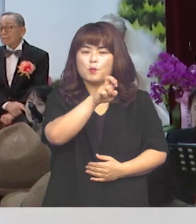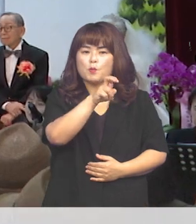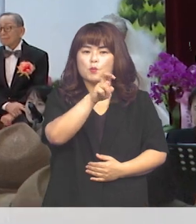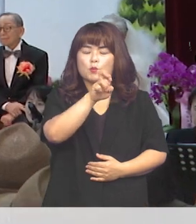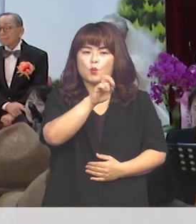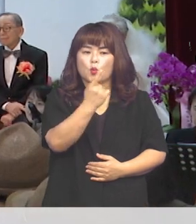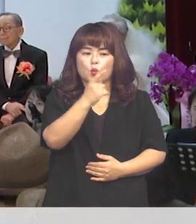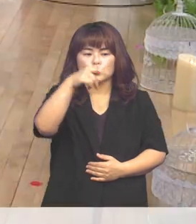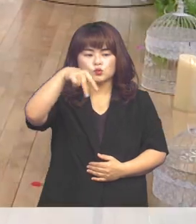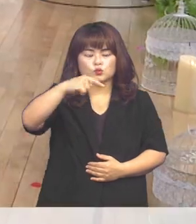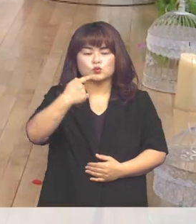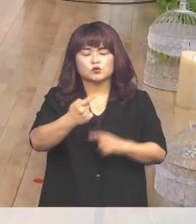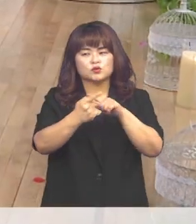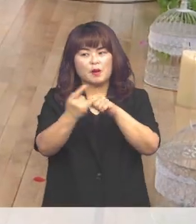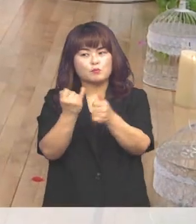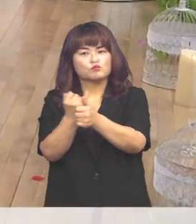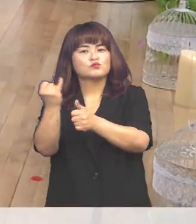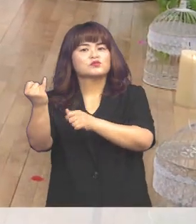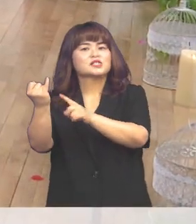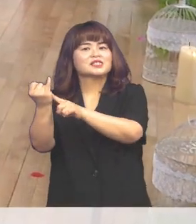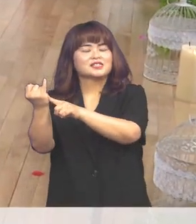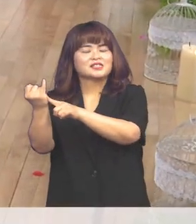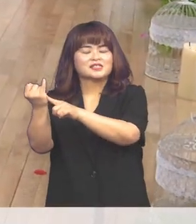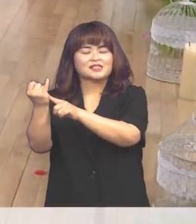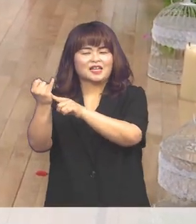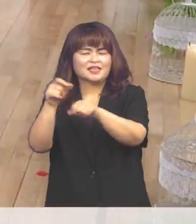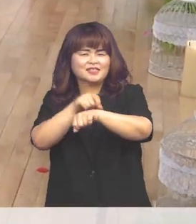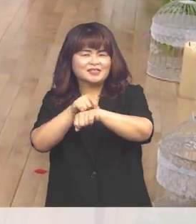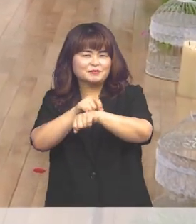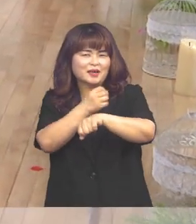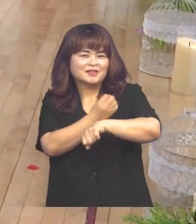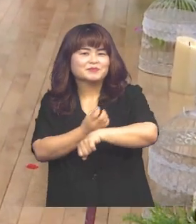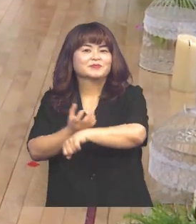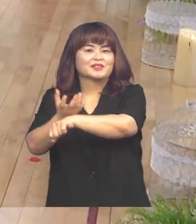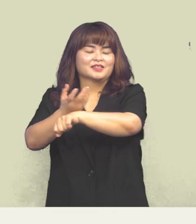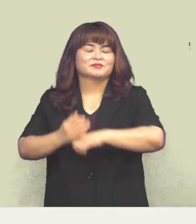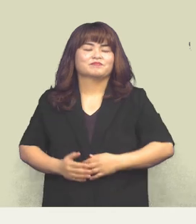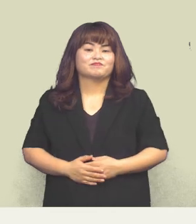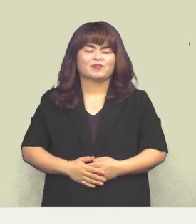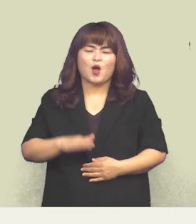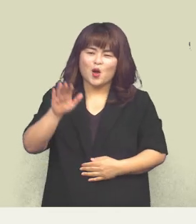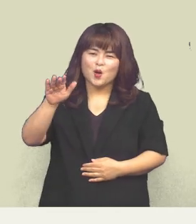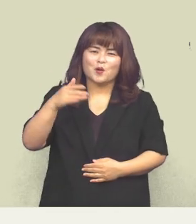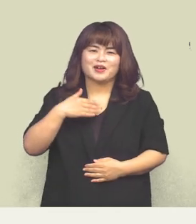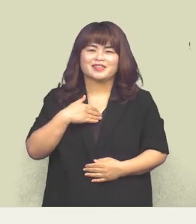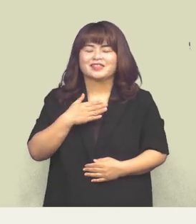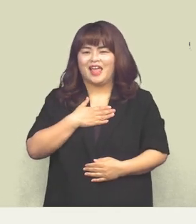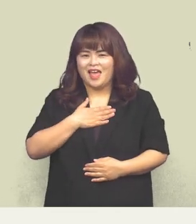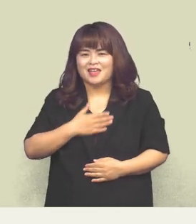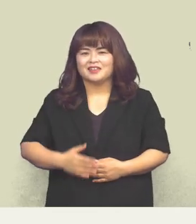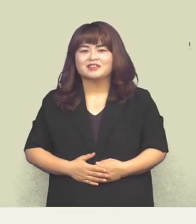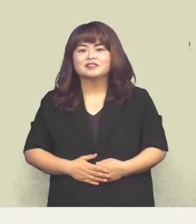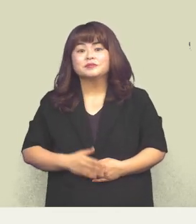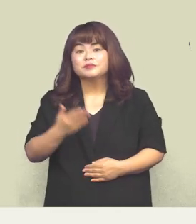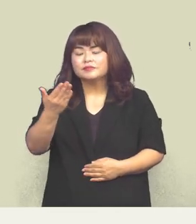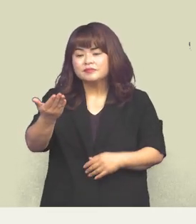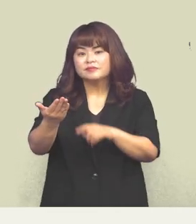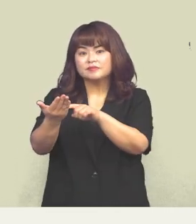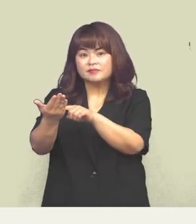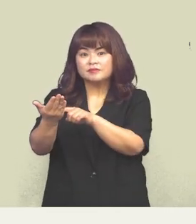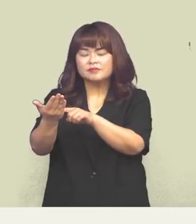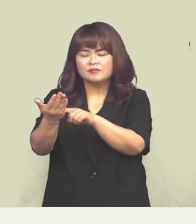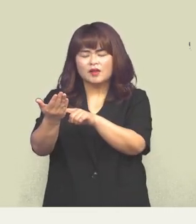어르신은 영상을 통해 부인 이희락 여사에게 특별한 메시지를 남겼습니다. 여보, 나야 나.